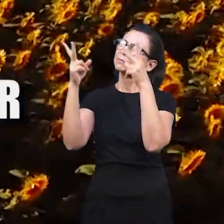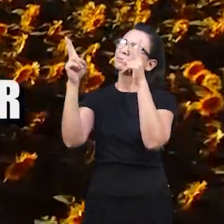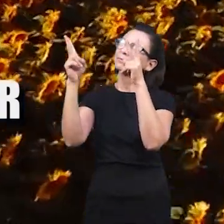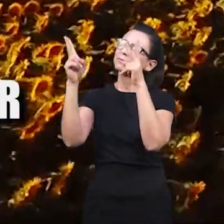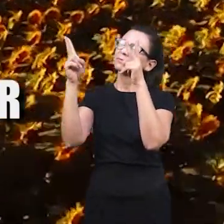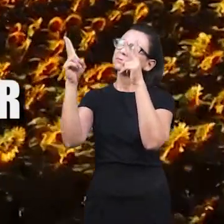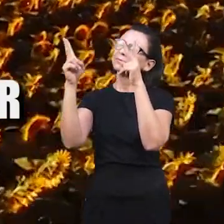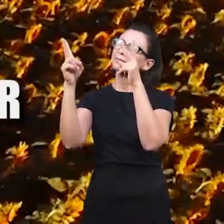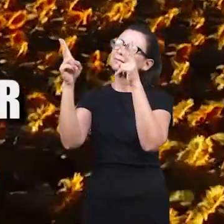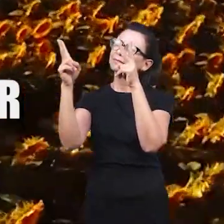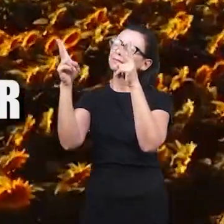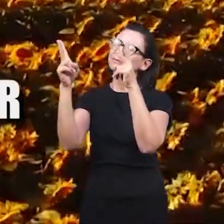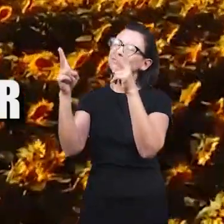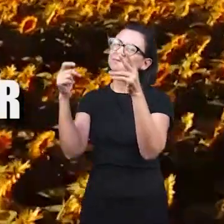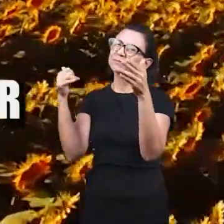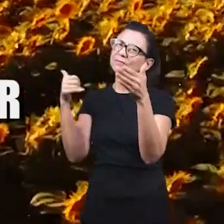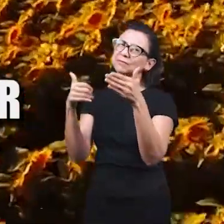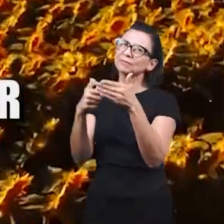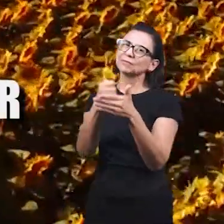твое придет.